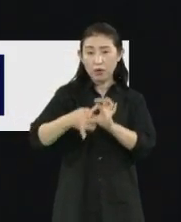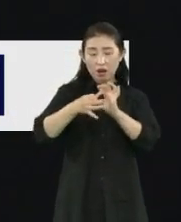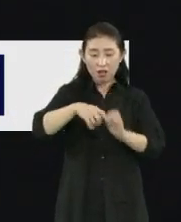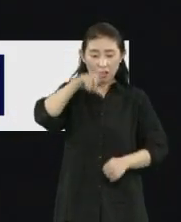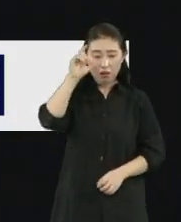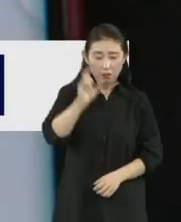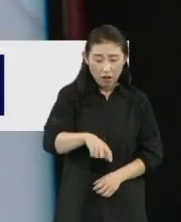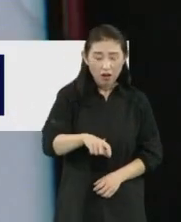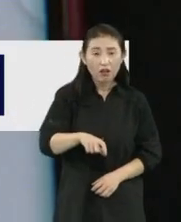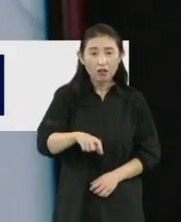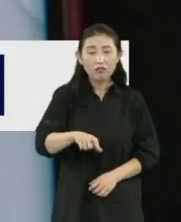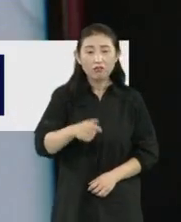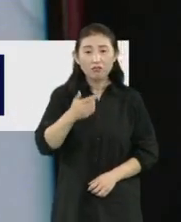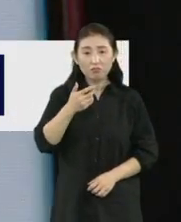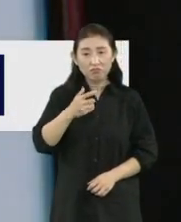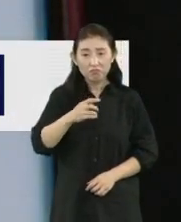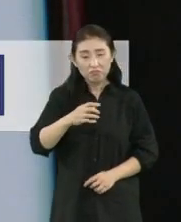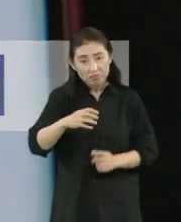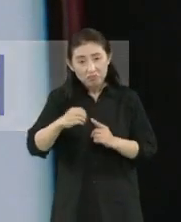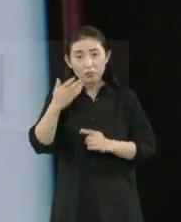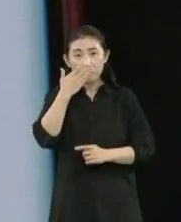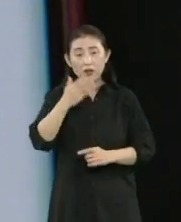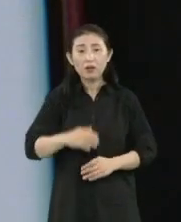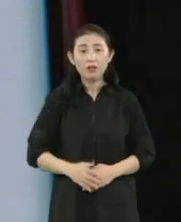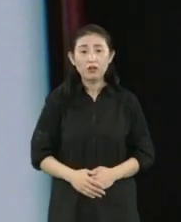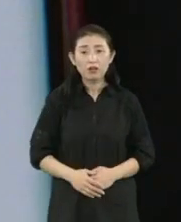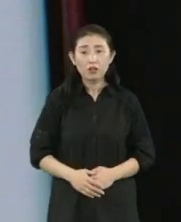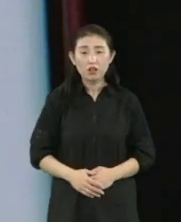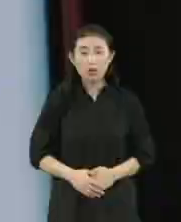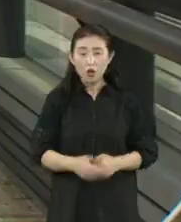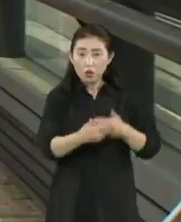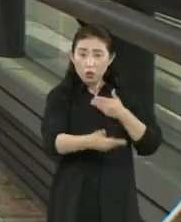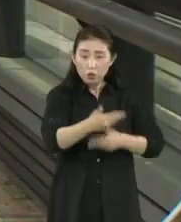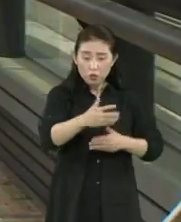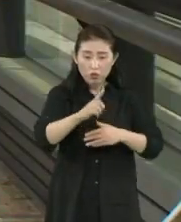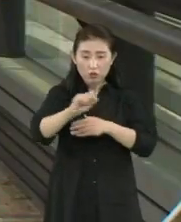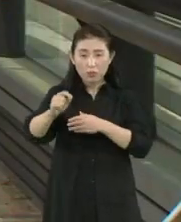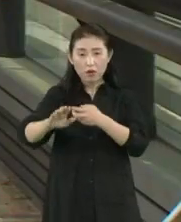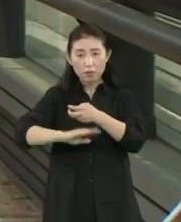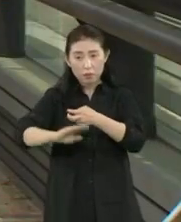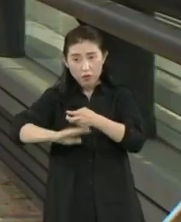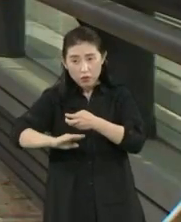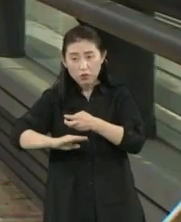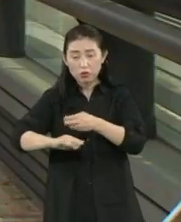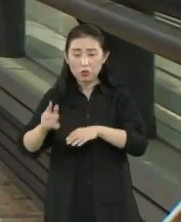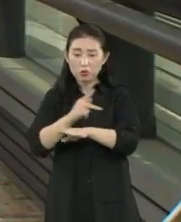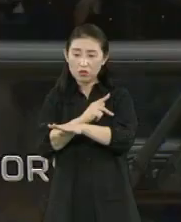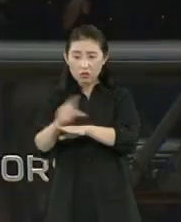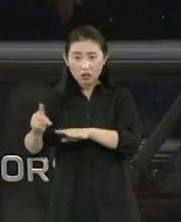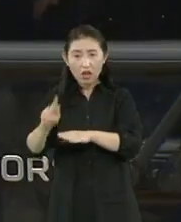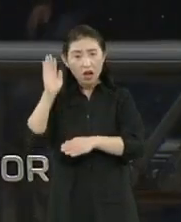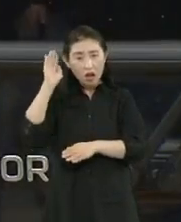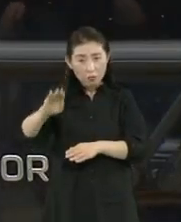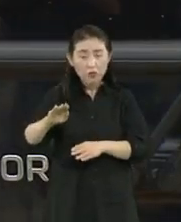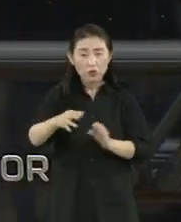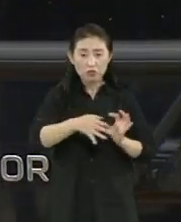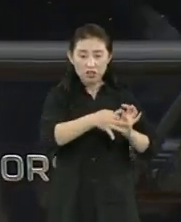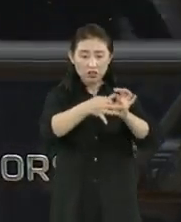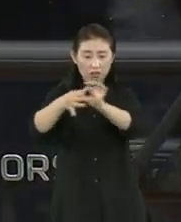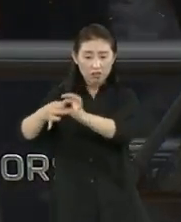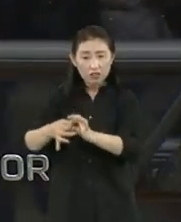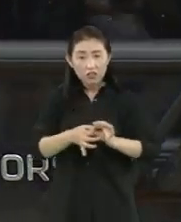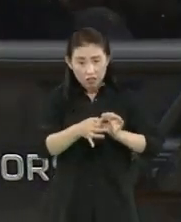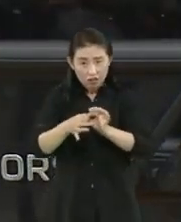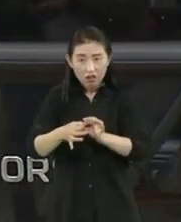번에 결제까지 할 수 있습니다. 나아가 고속, 시외버스, 고속철도 등 더 많은